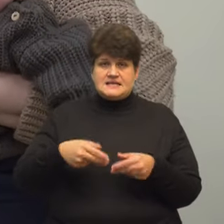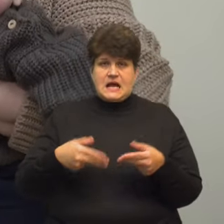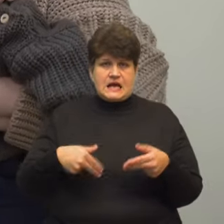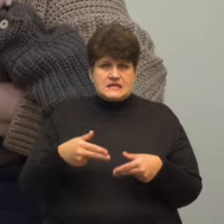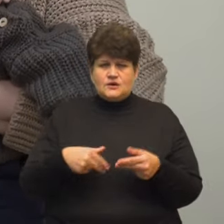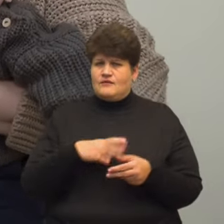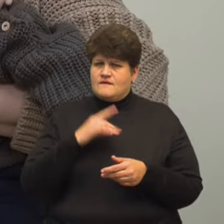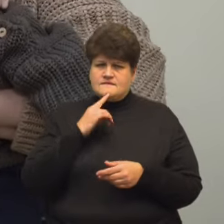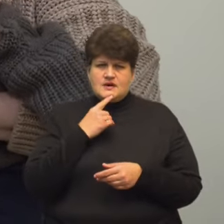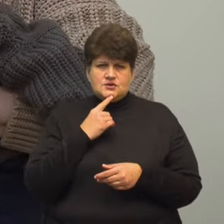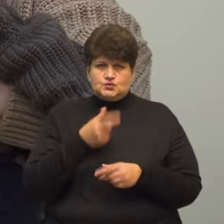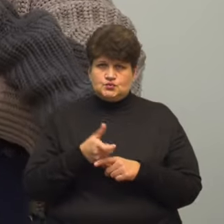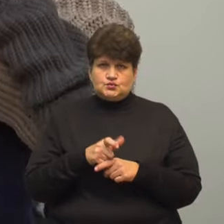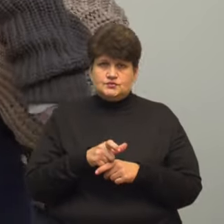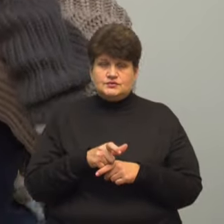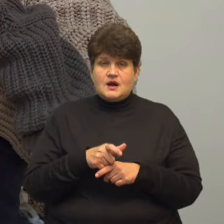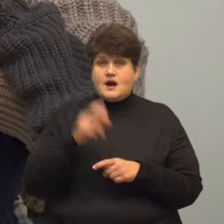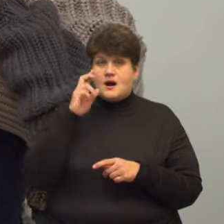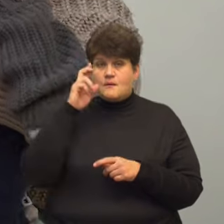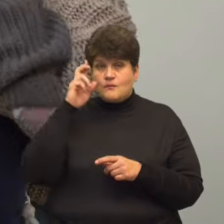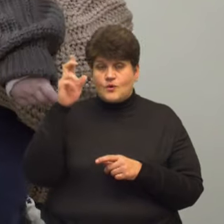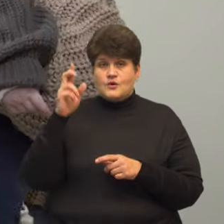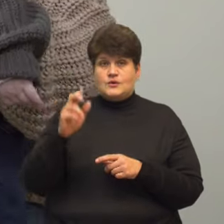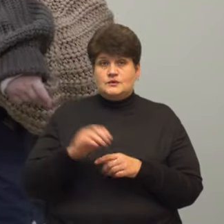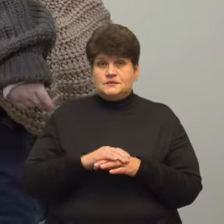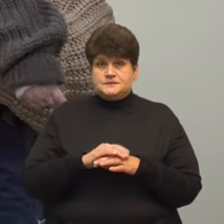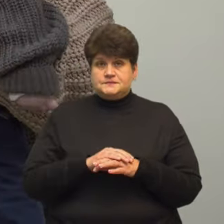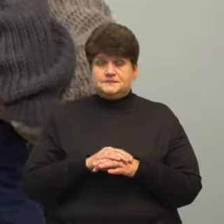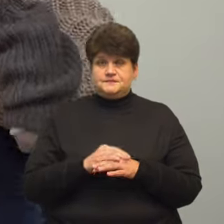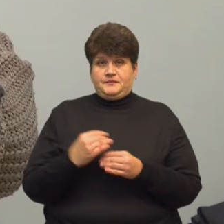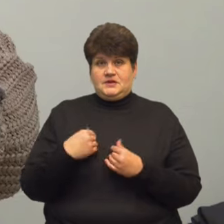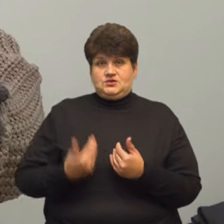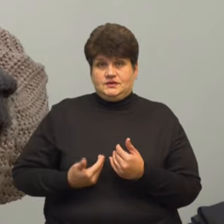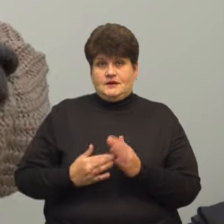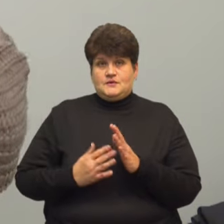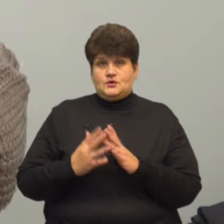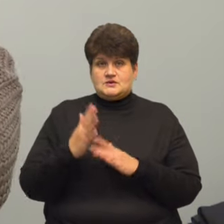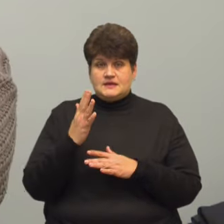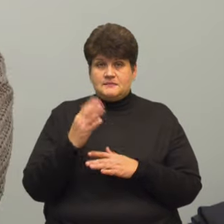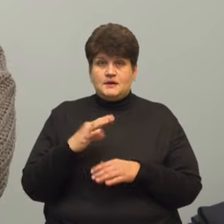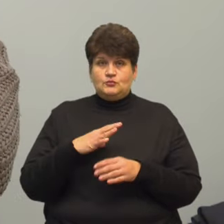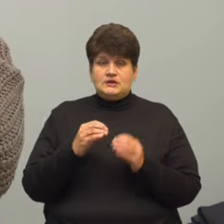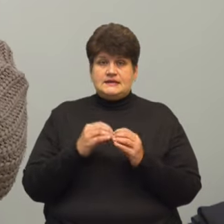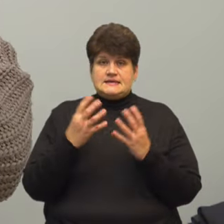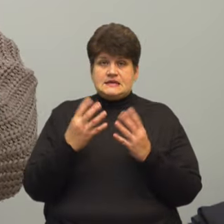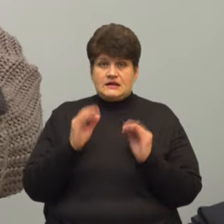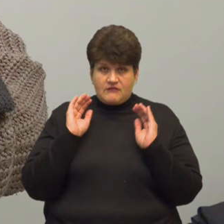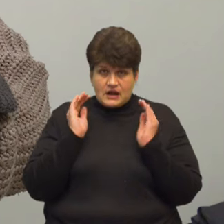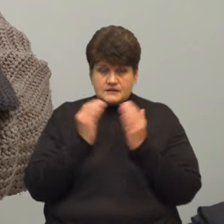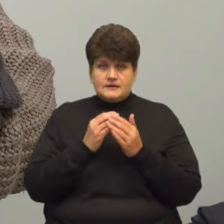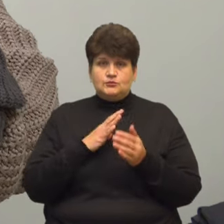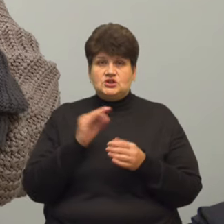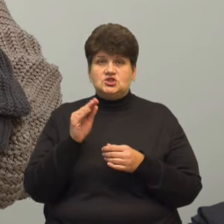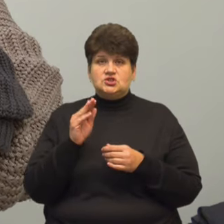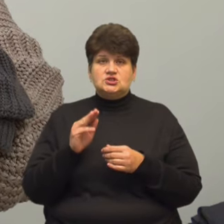важко але кажуть я божою помічю ми вижили і ростемо ми були 10 днів в реанімації були на